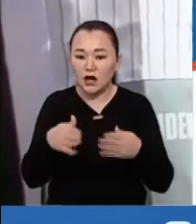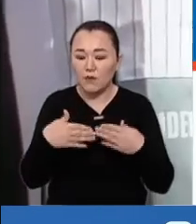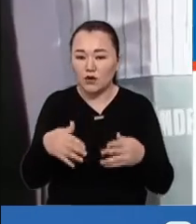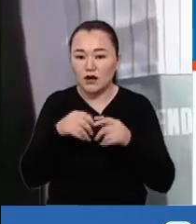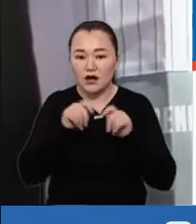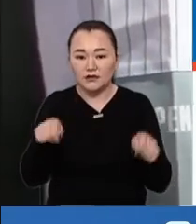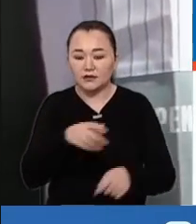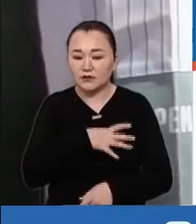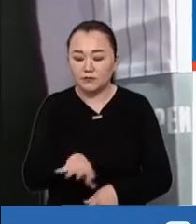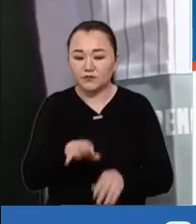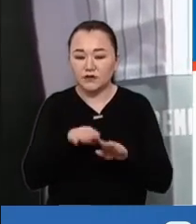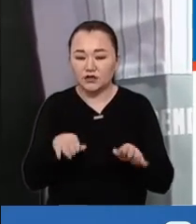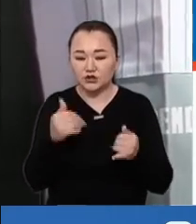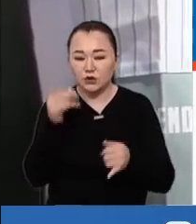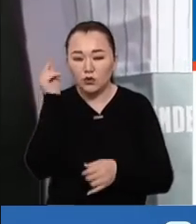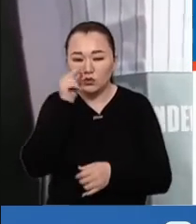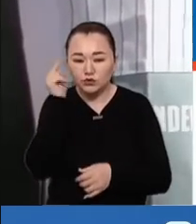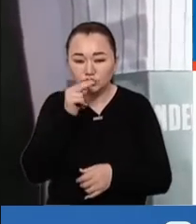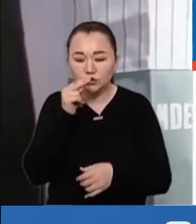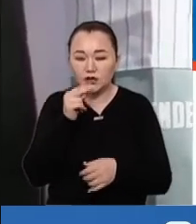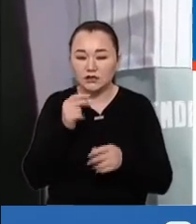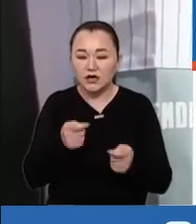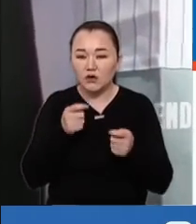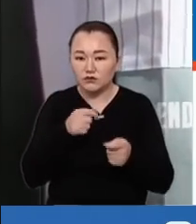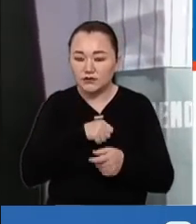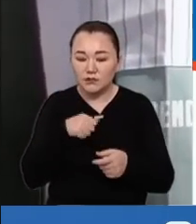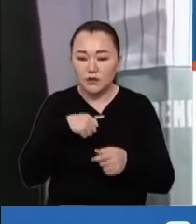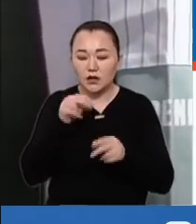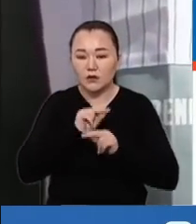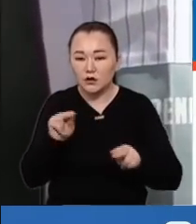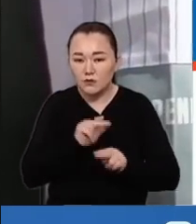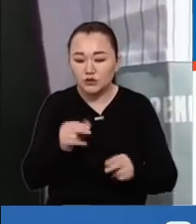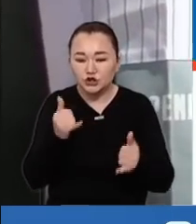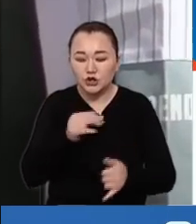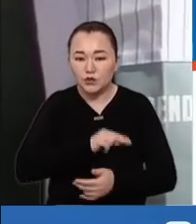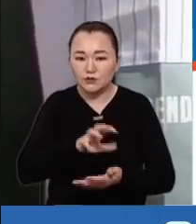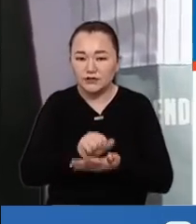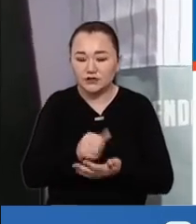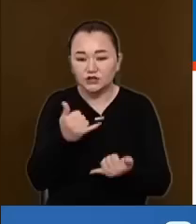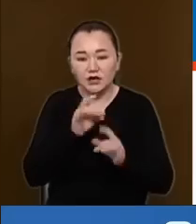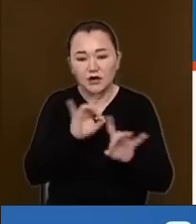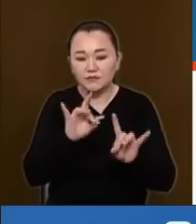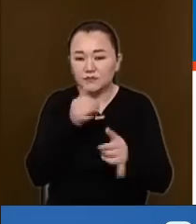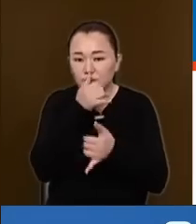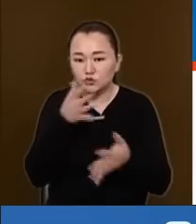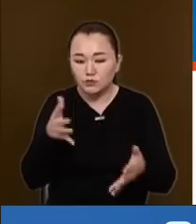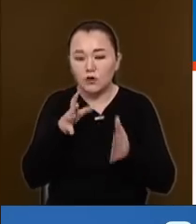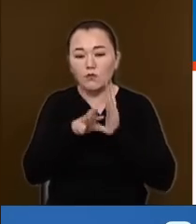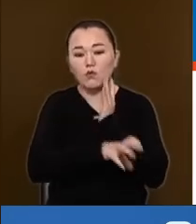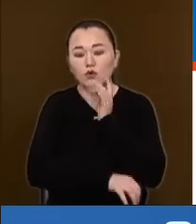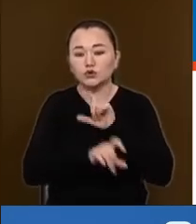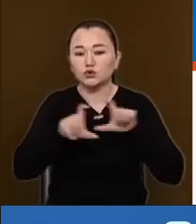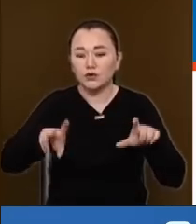қойды. Балдардың қазір сабағы болып жатыр. Завучтың өзі сабақта, қазіргі уақытта сіздерге түсіндіре алмаймыз біз. Алайда кейін